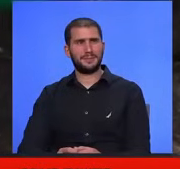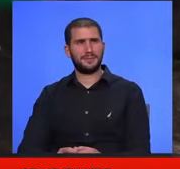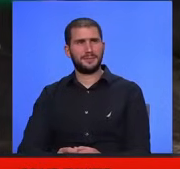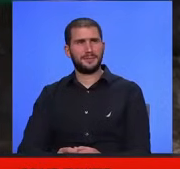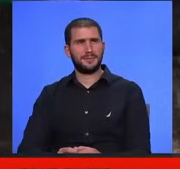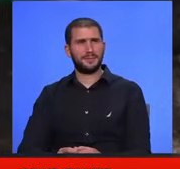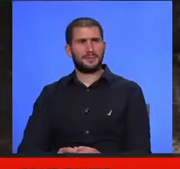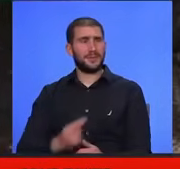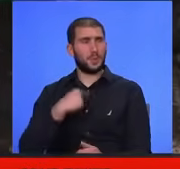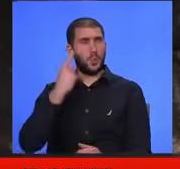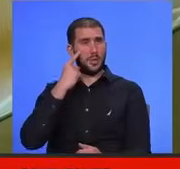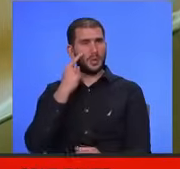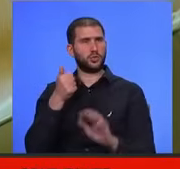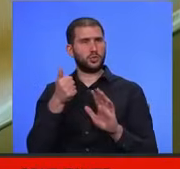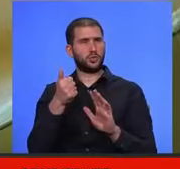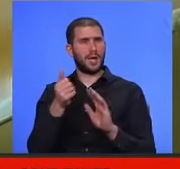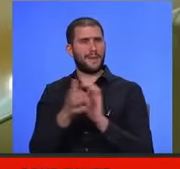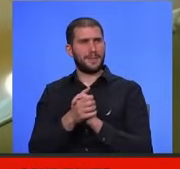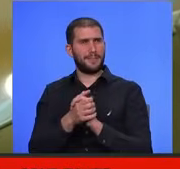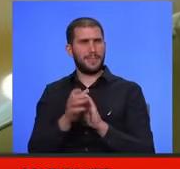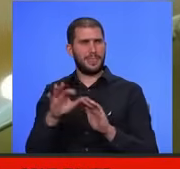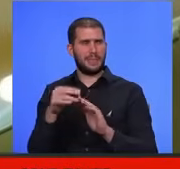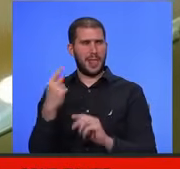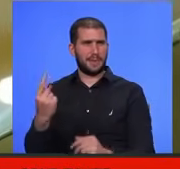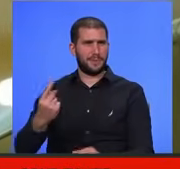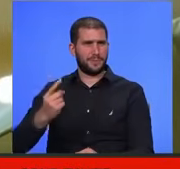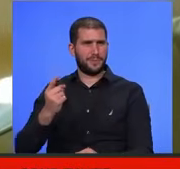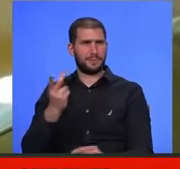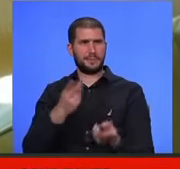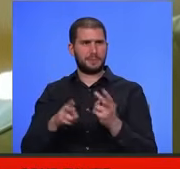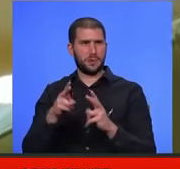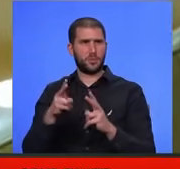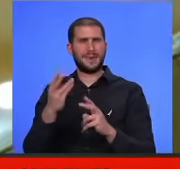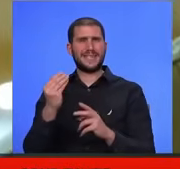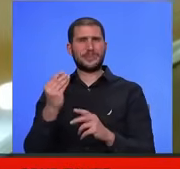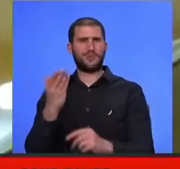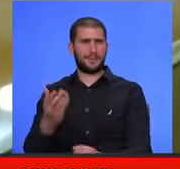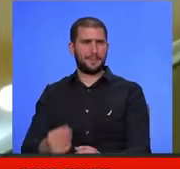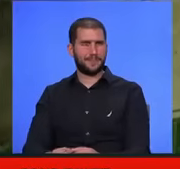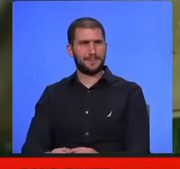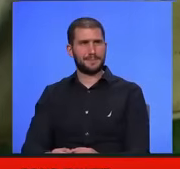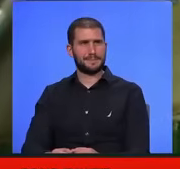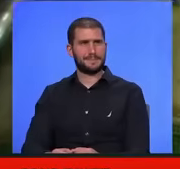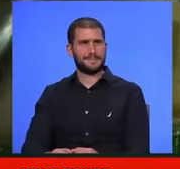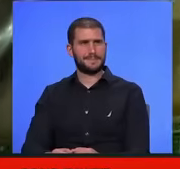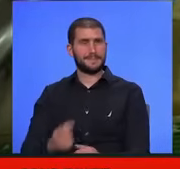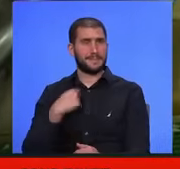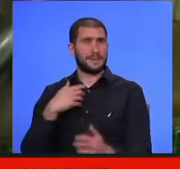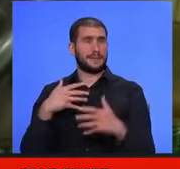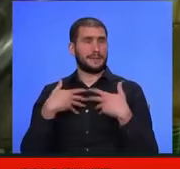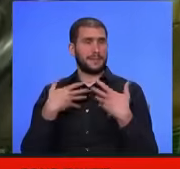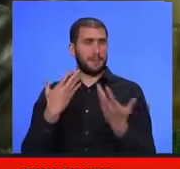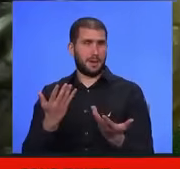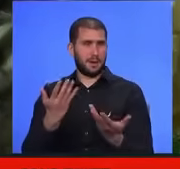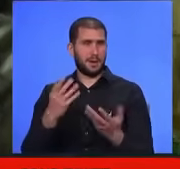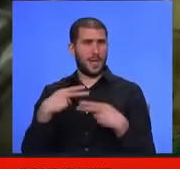เพื่อนของฉันคนไทย6คนต้องเสียชีวิตในเหตุการณ์ครั้งนั้นครับที่พิสุคิมฉันก็รู้สึกดีใจ